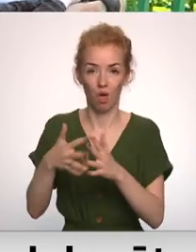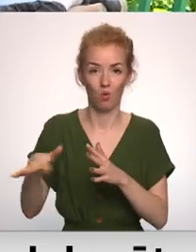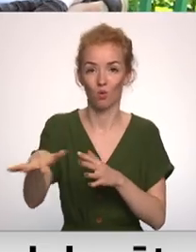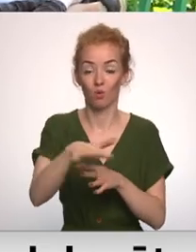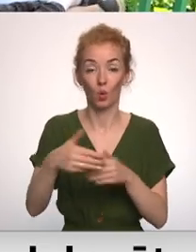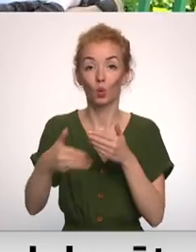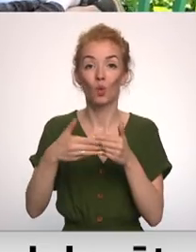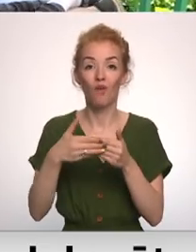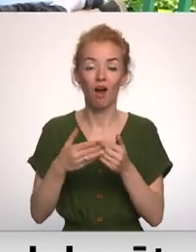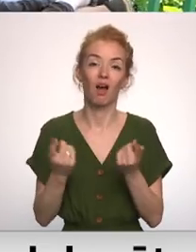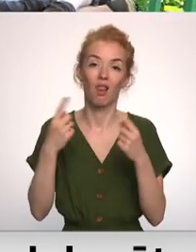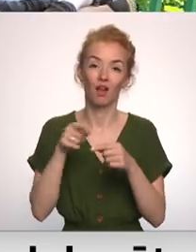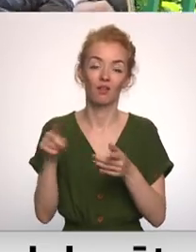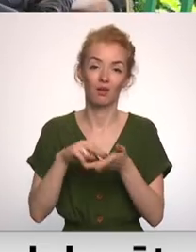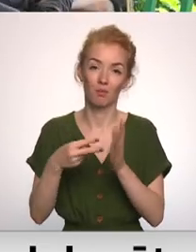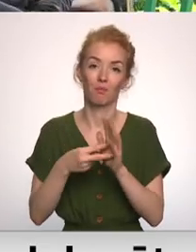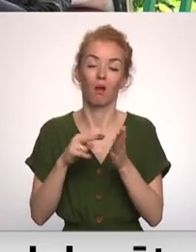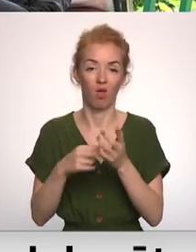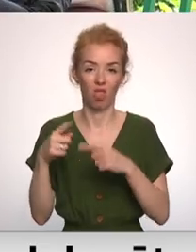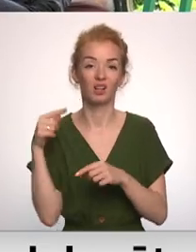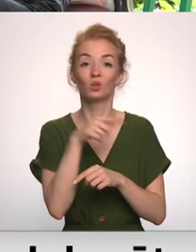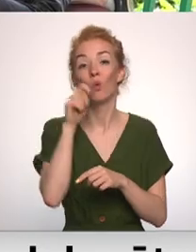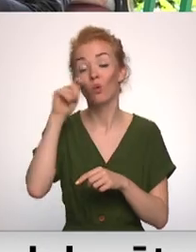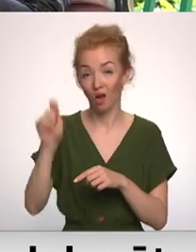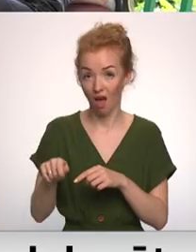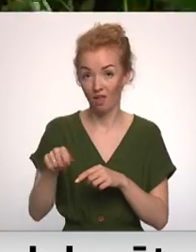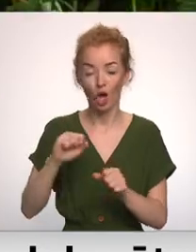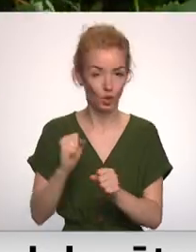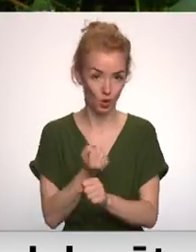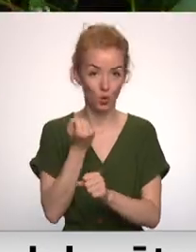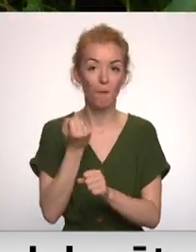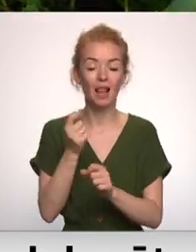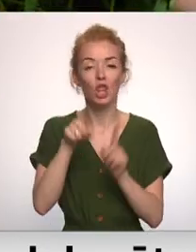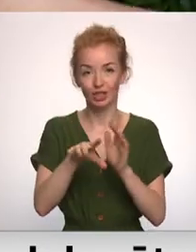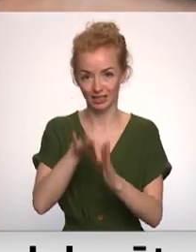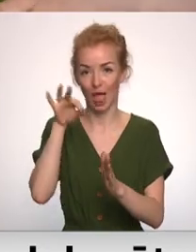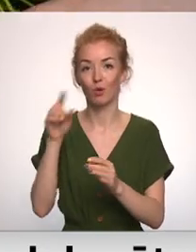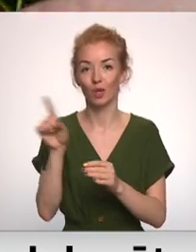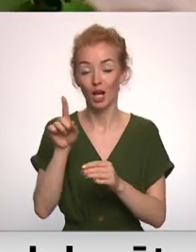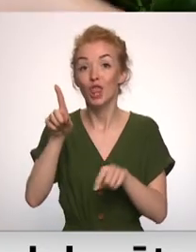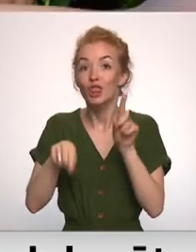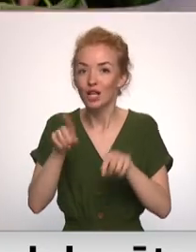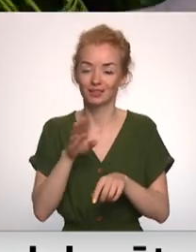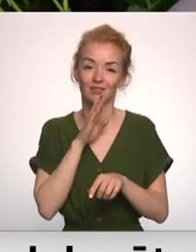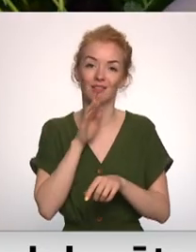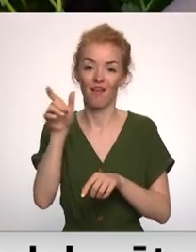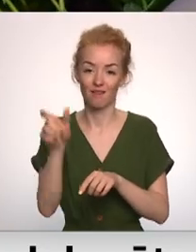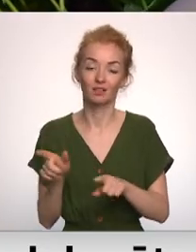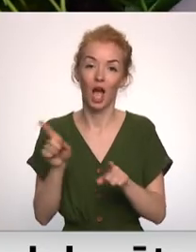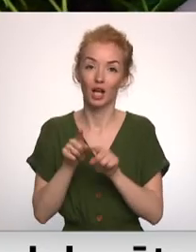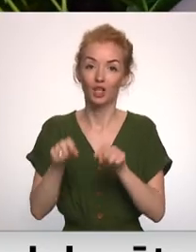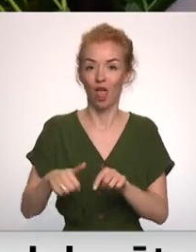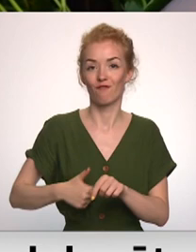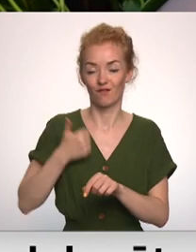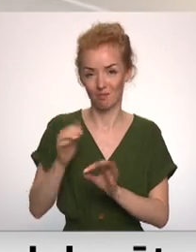tuvākajās dienās atgriezties karadarbības plosītajā Ukrainā. Tomēr izņēmumi ir, un šonedēļ dažas sievietes arī Sialu Beko